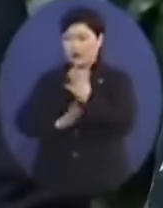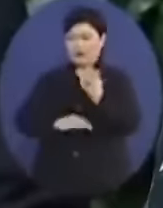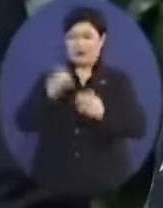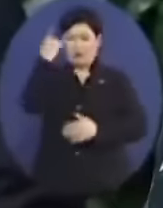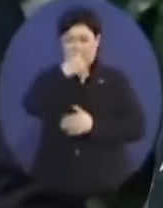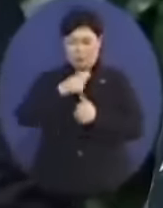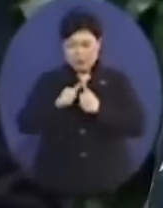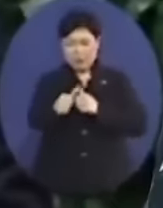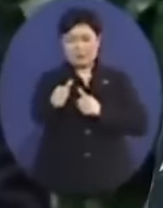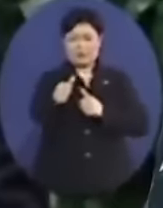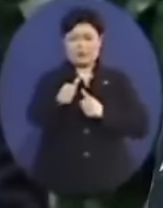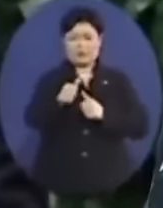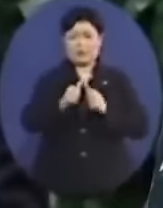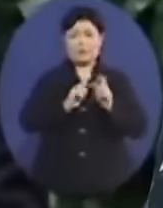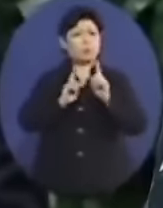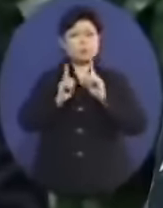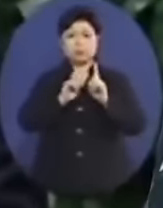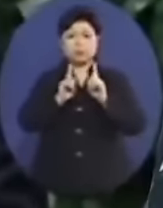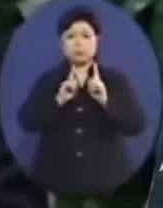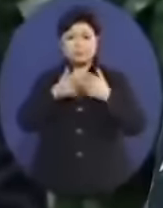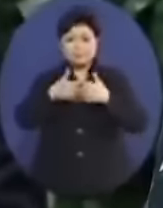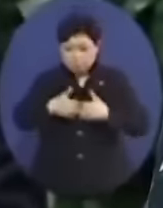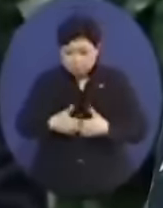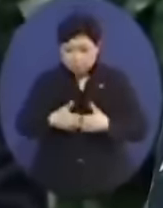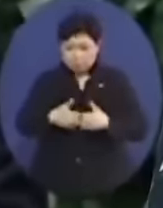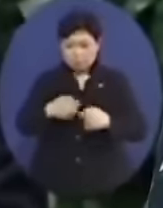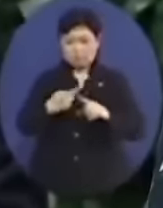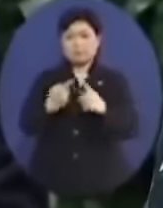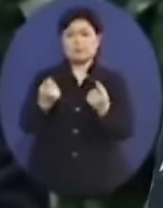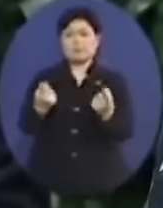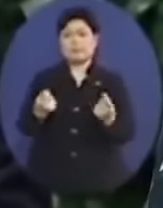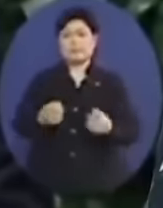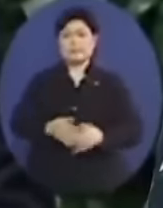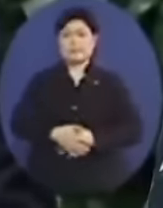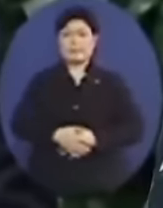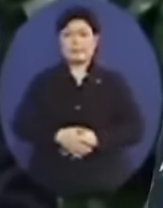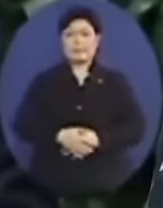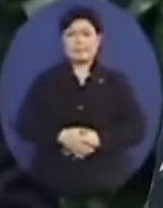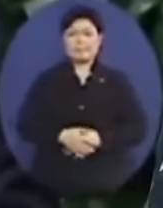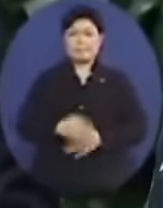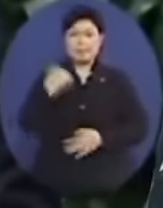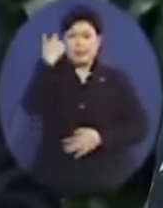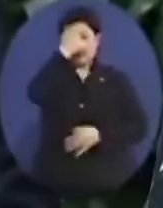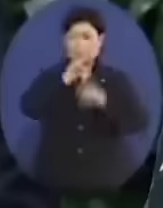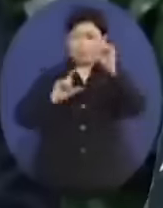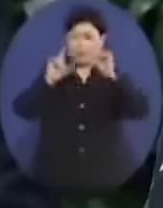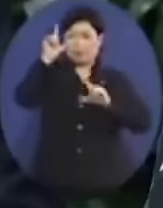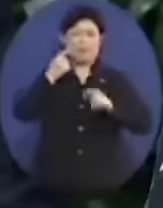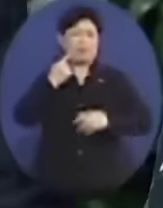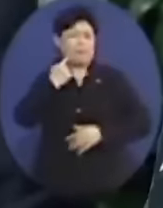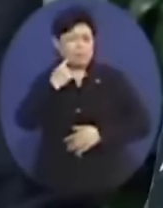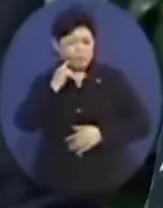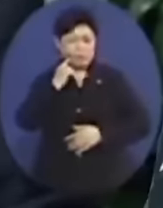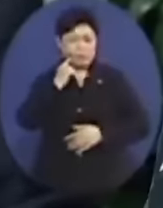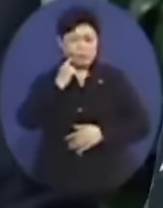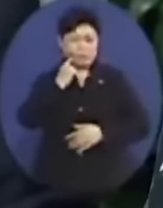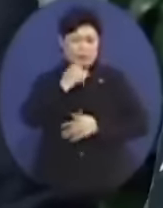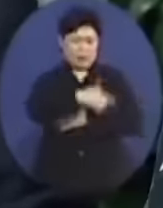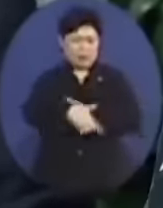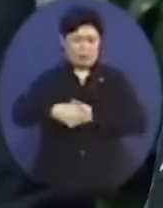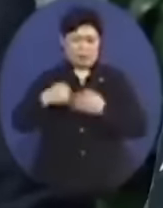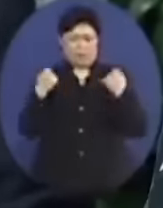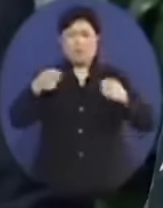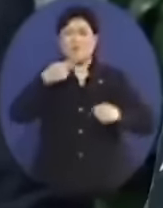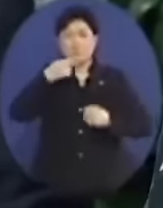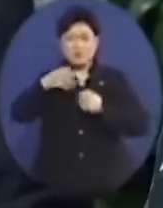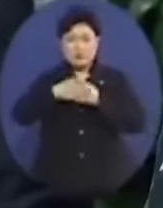잘생겼구나 그렇게 할 상대가 못된다는 것니다 고유 모양도 없고 채가 없은 적 아무도